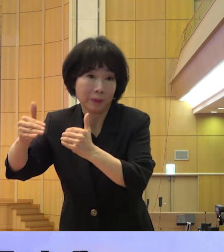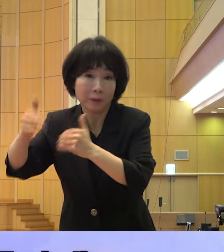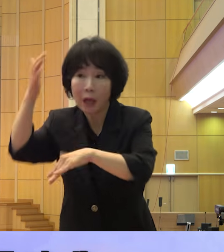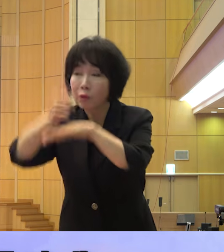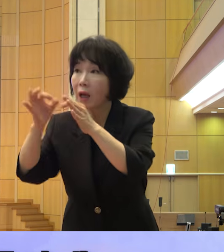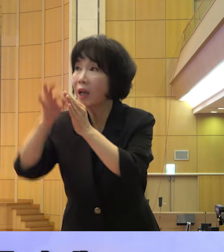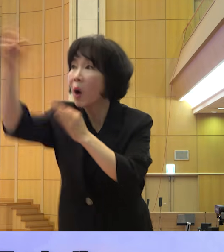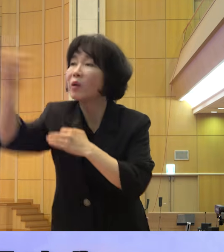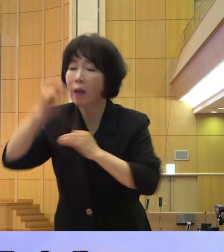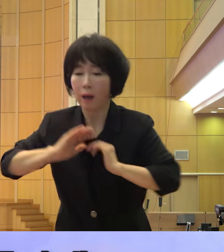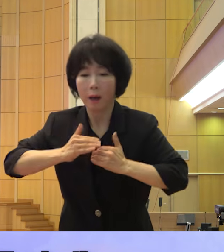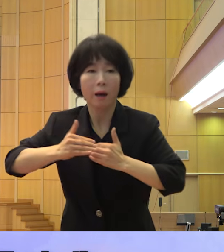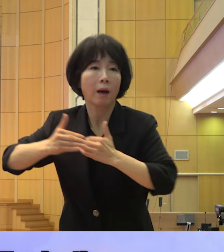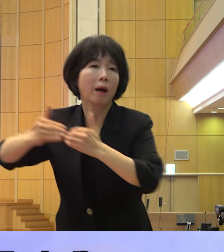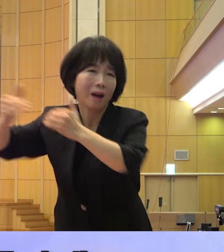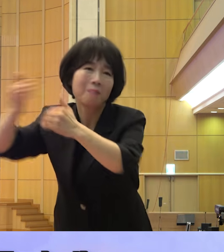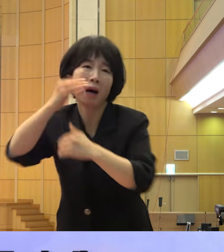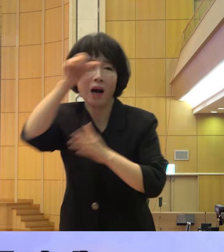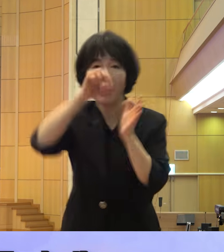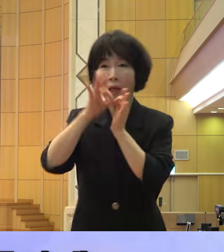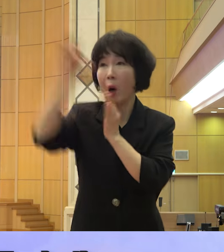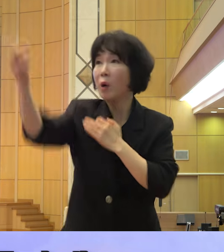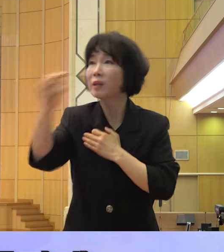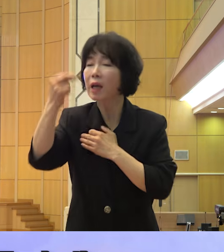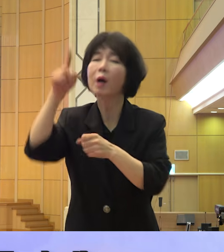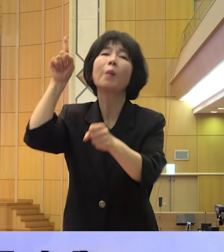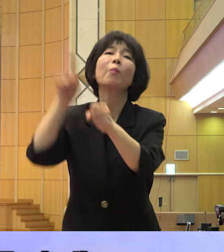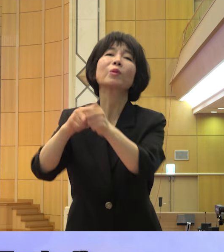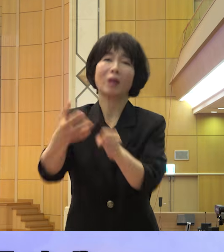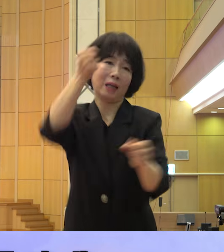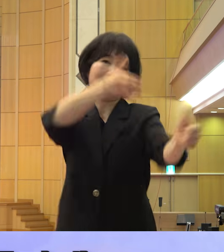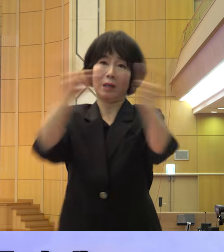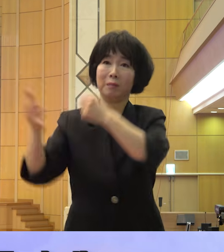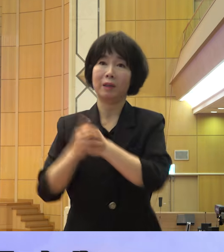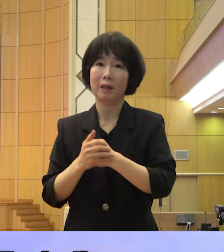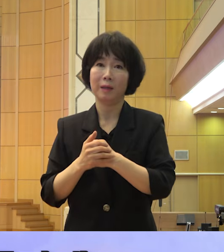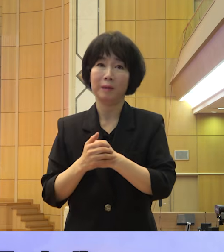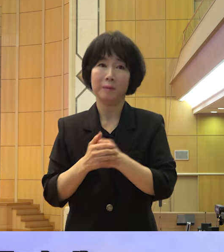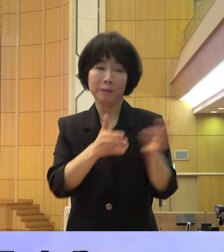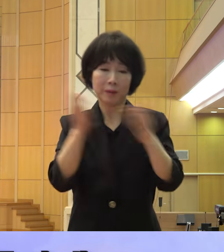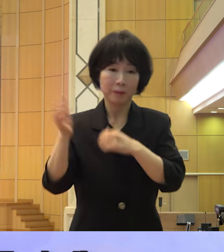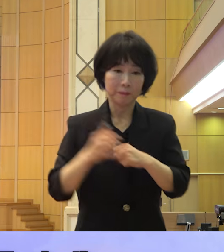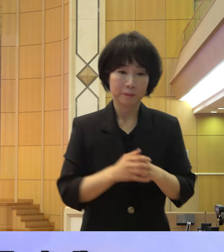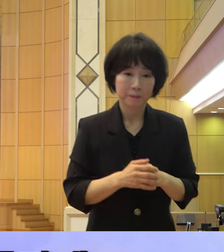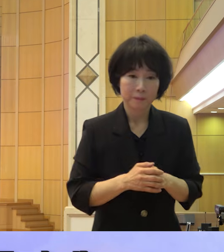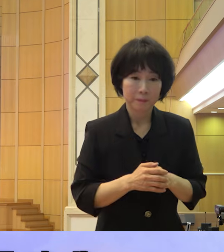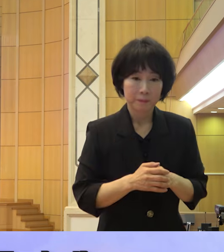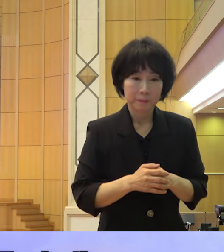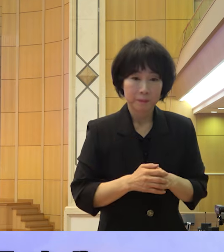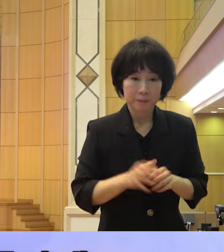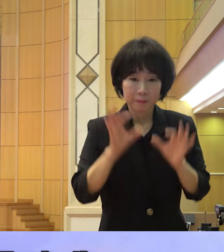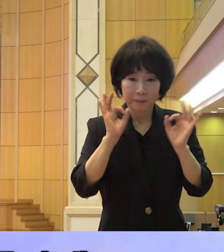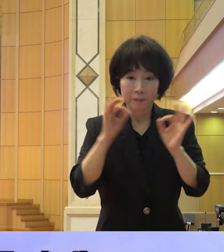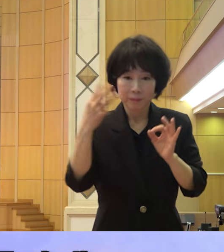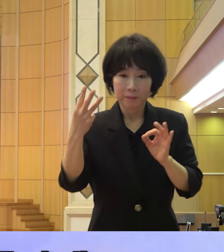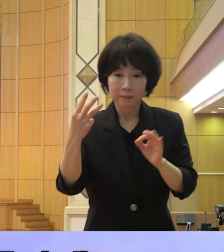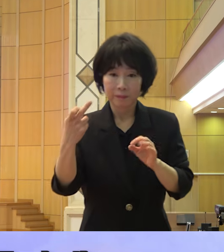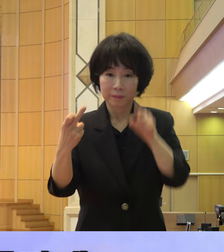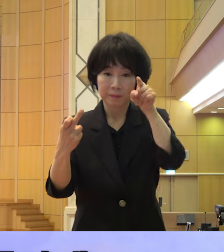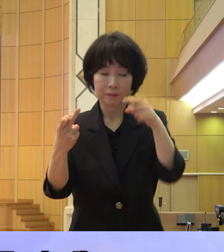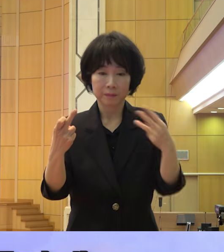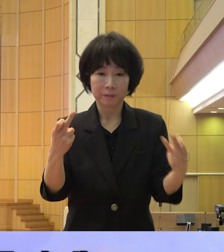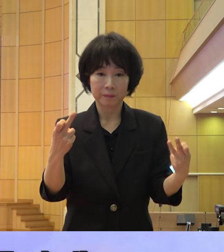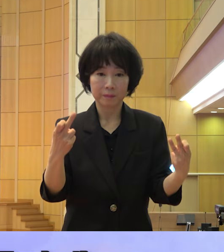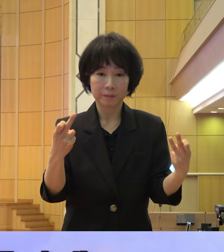영생. 이래서 영생을 하면 목적을 이룬 것입니다. 전도 12장 13절 보니까요, 일의 결국을